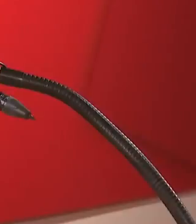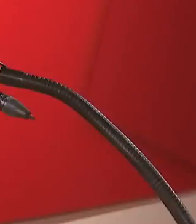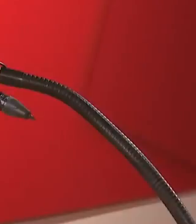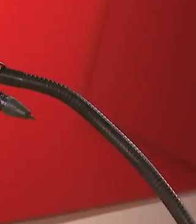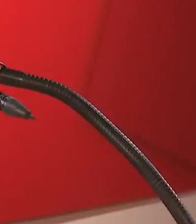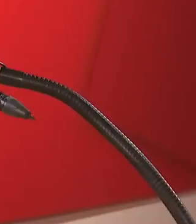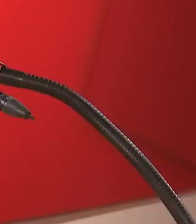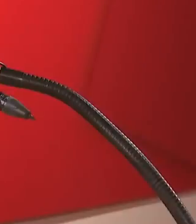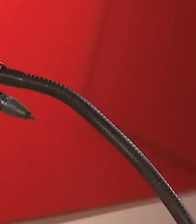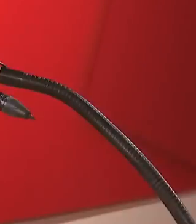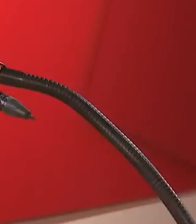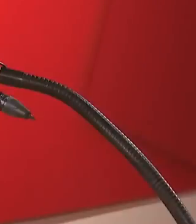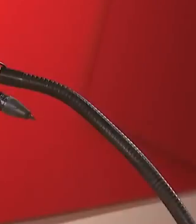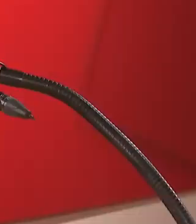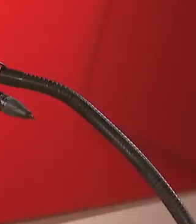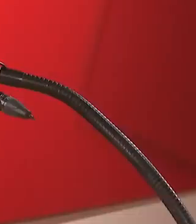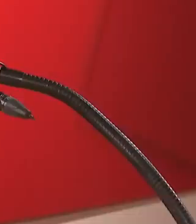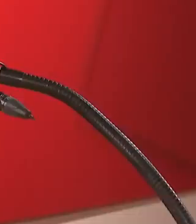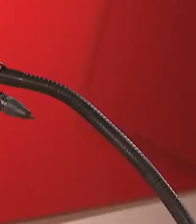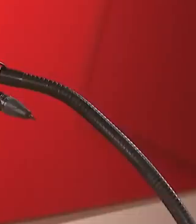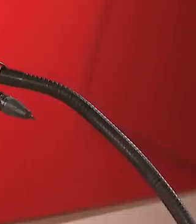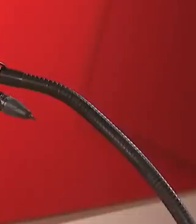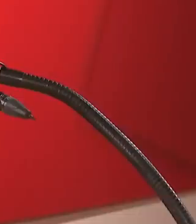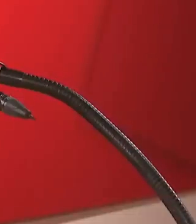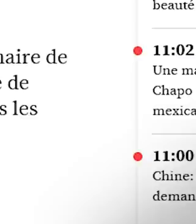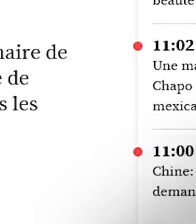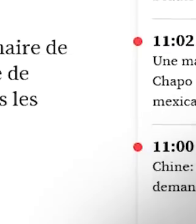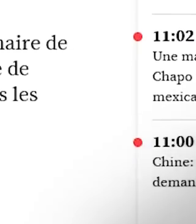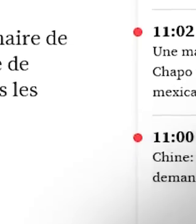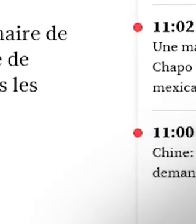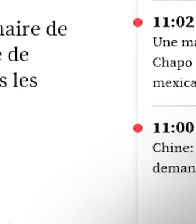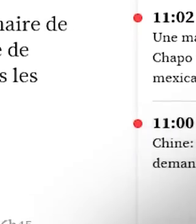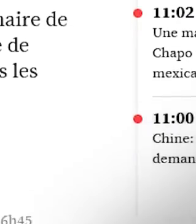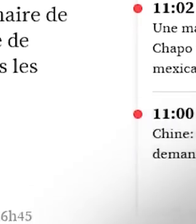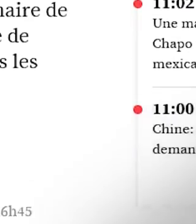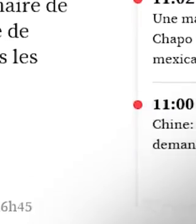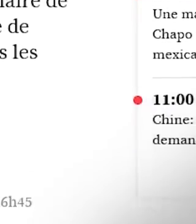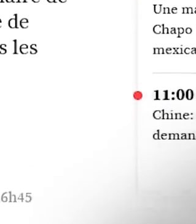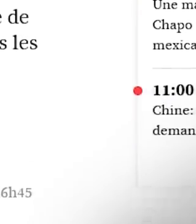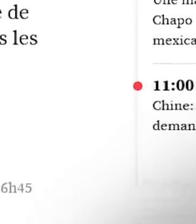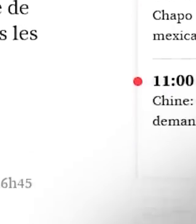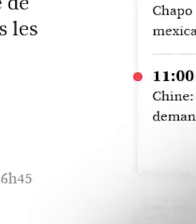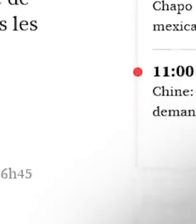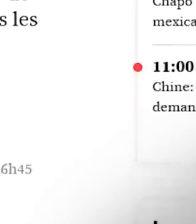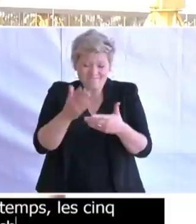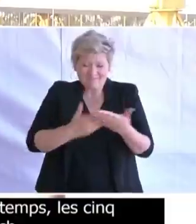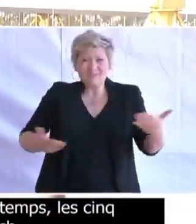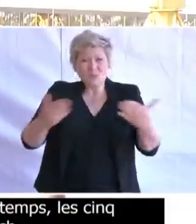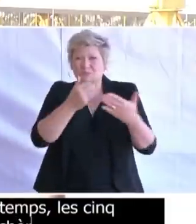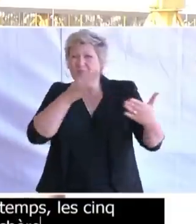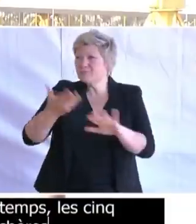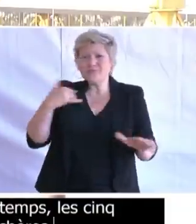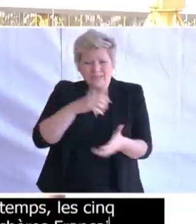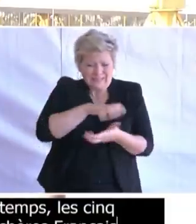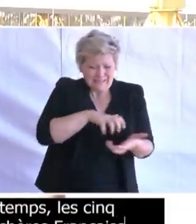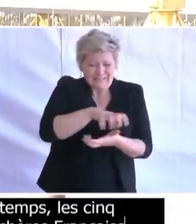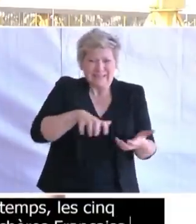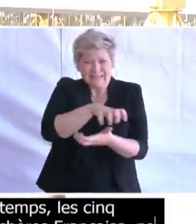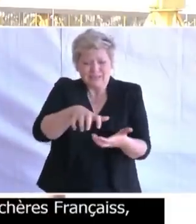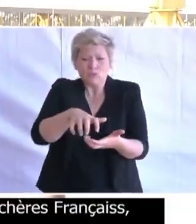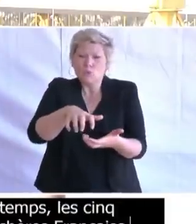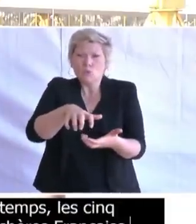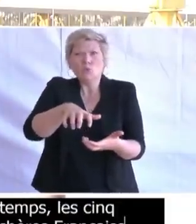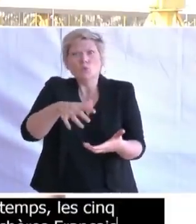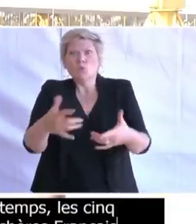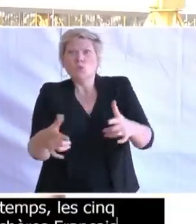le dit, mais elle a proposé le doublement du salaire des enseignants en 5 ans. C'est un truc qui fait évidemment beaucoup jaser, beaucoup débattre, beaucoup réagir. Et ce modèle sera fondé sur